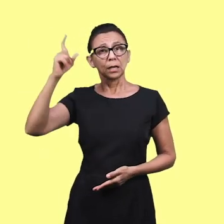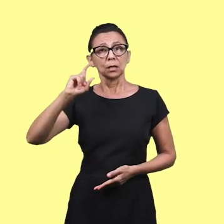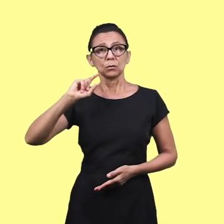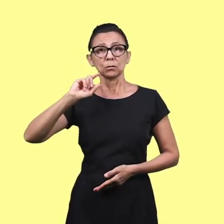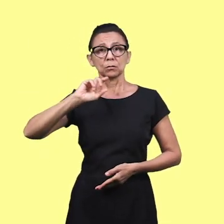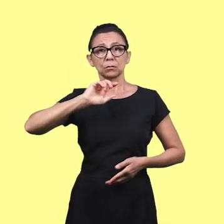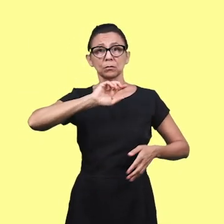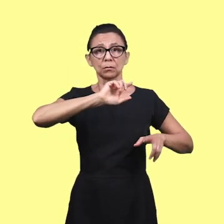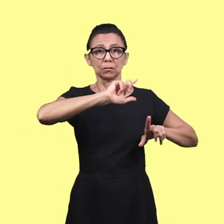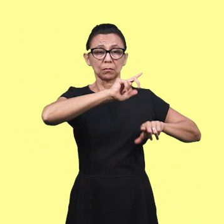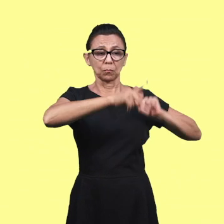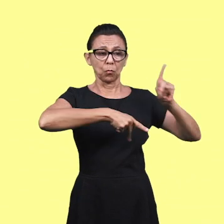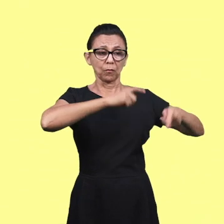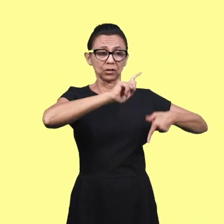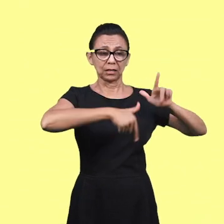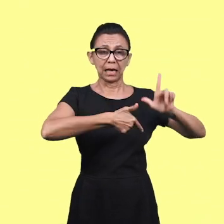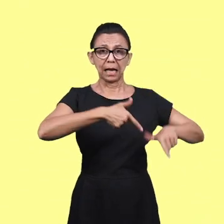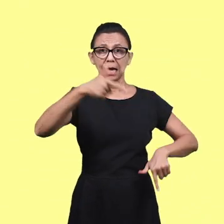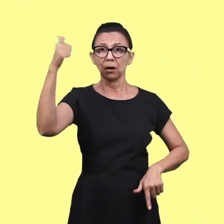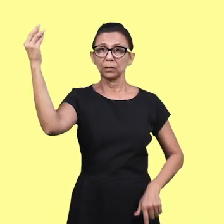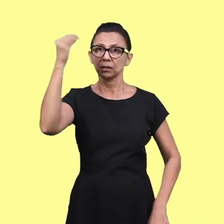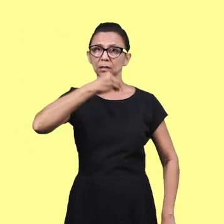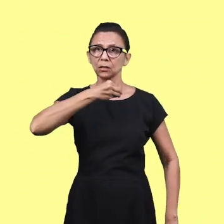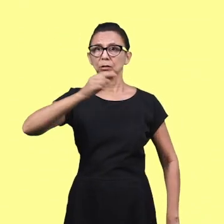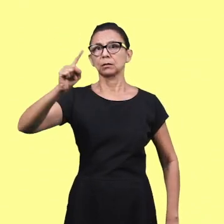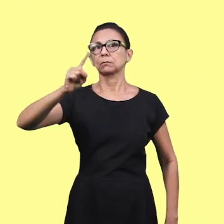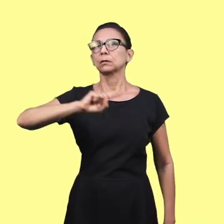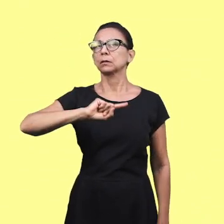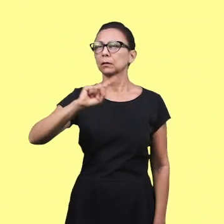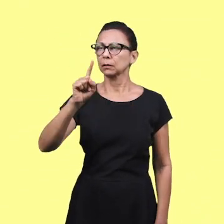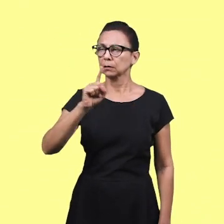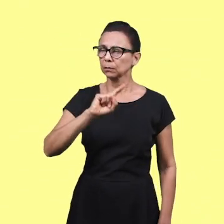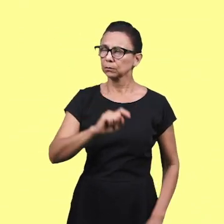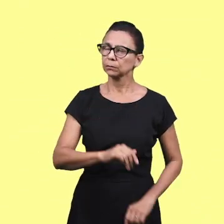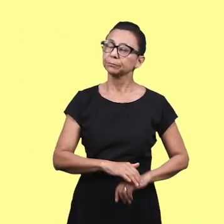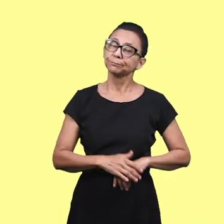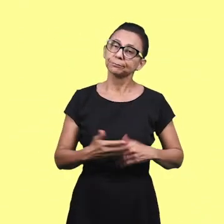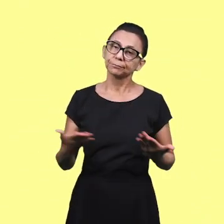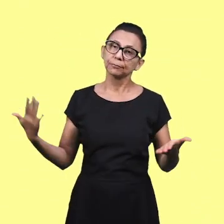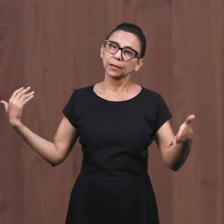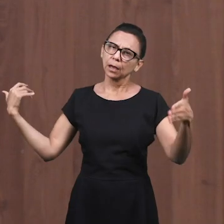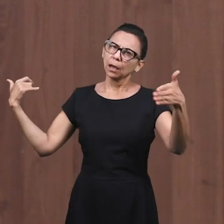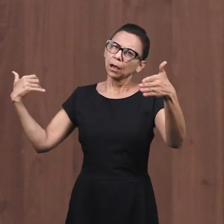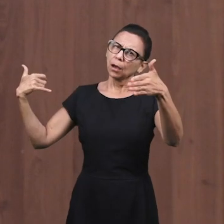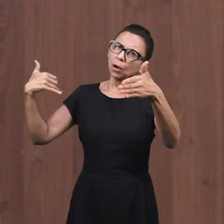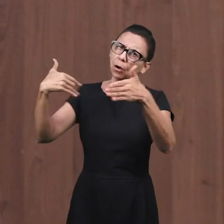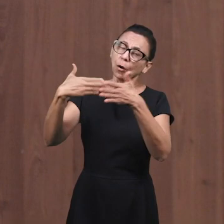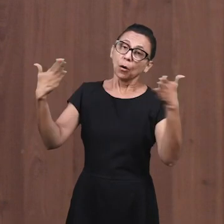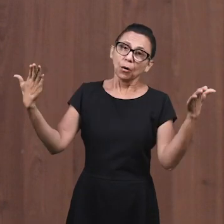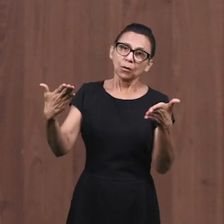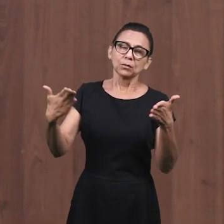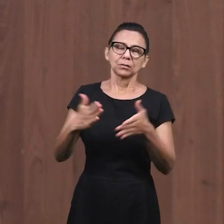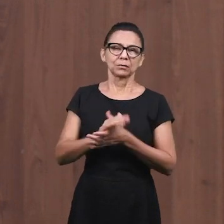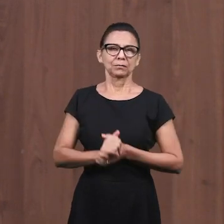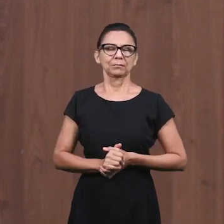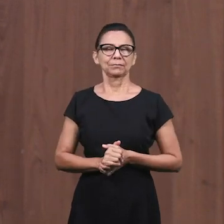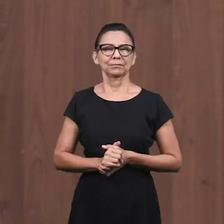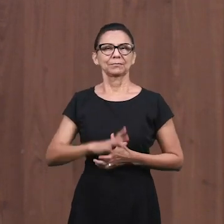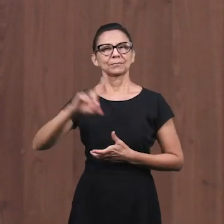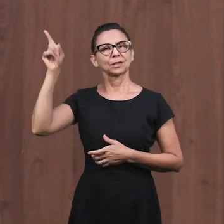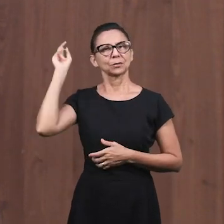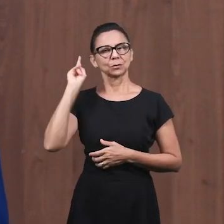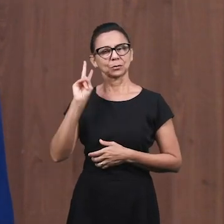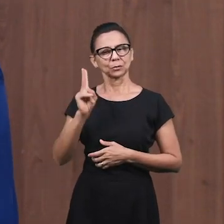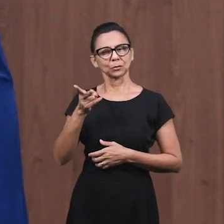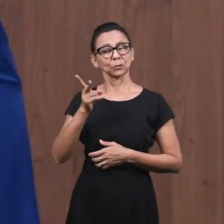à beaucoup. Il veut nous utiliser pour parler de Jésus et de son salut. Nous vivons